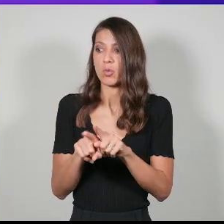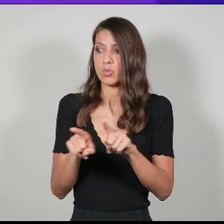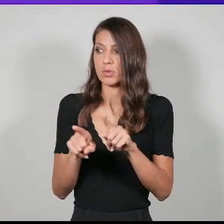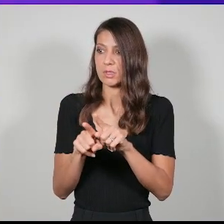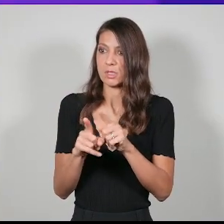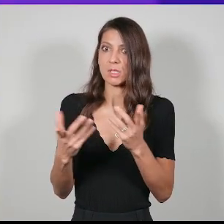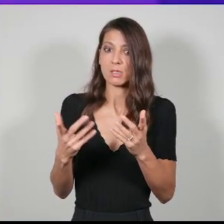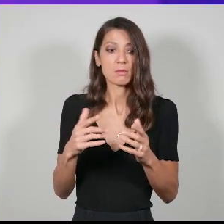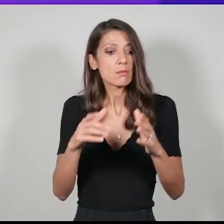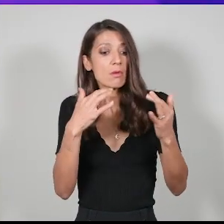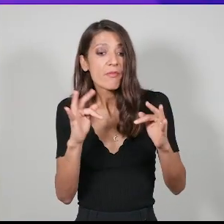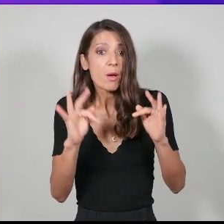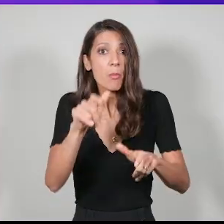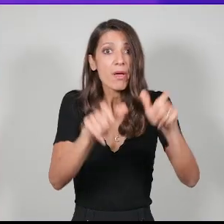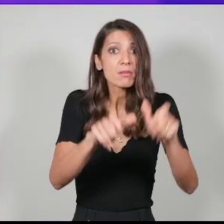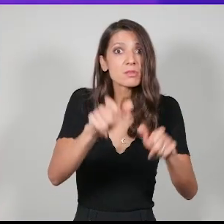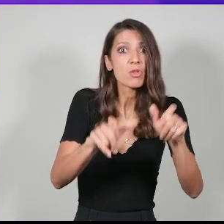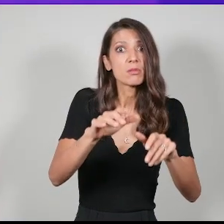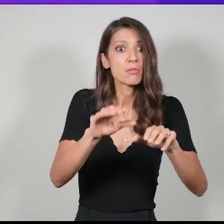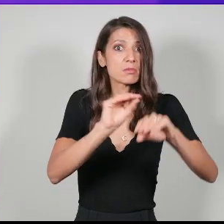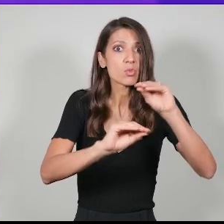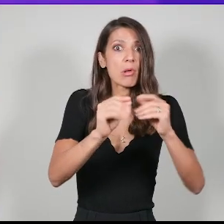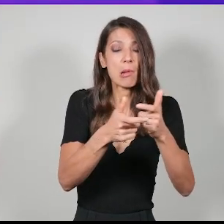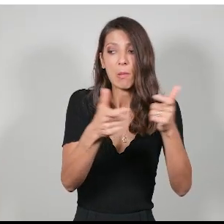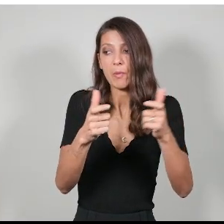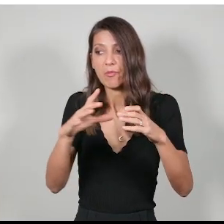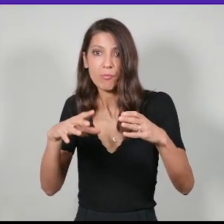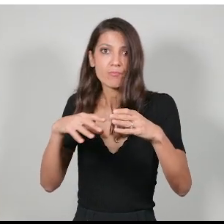suite dans ce nouveau temps de débat.